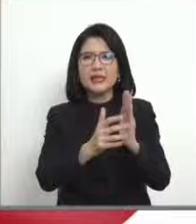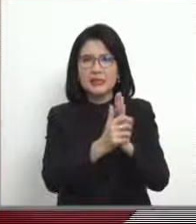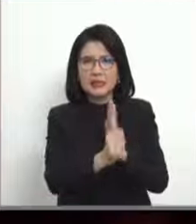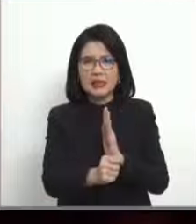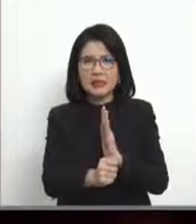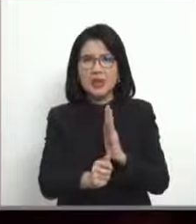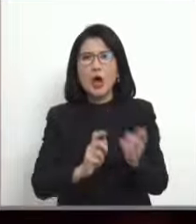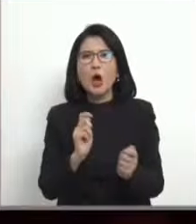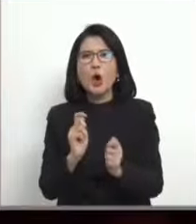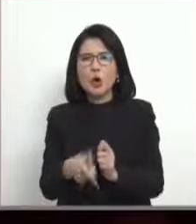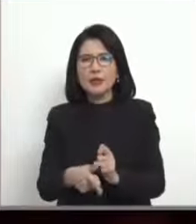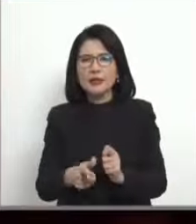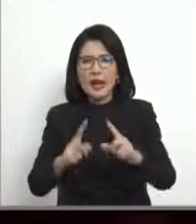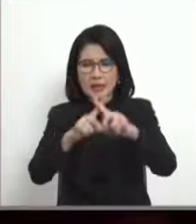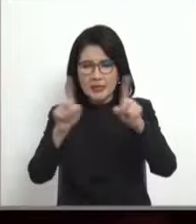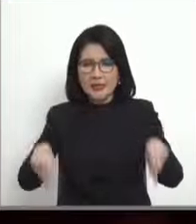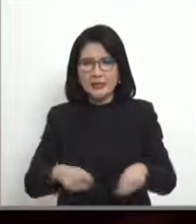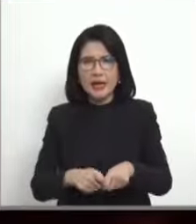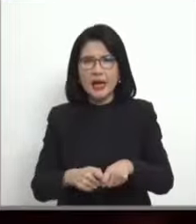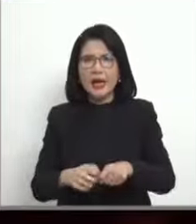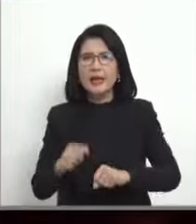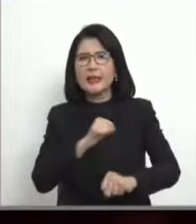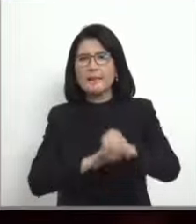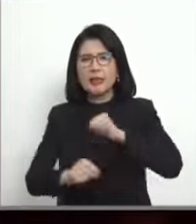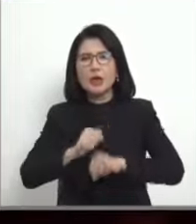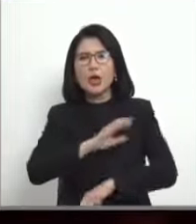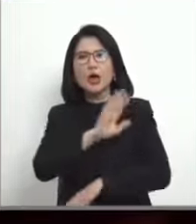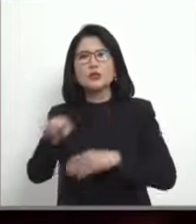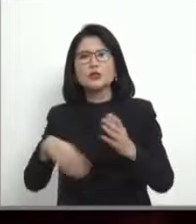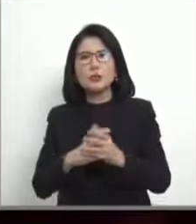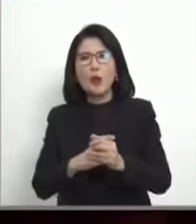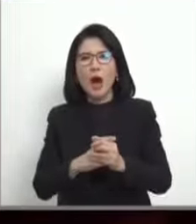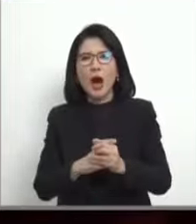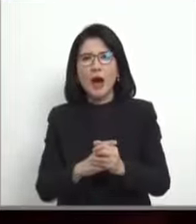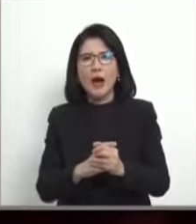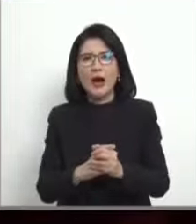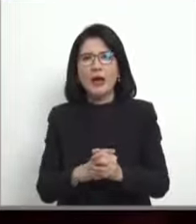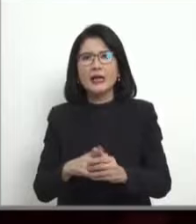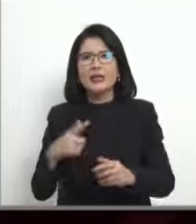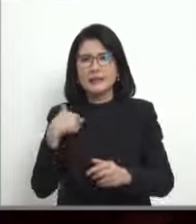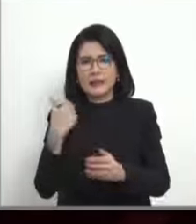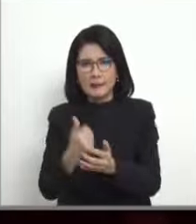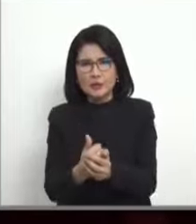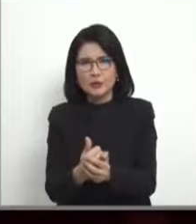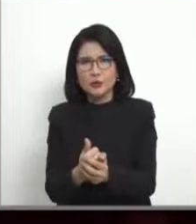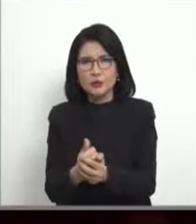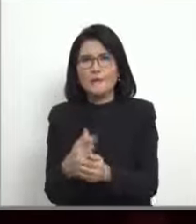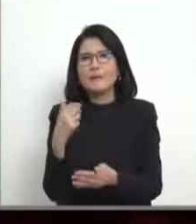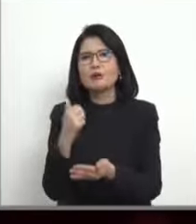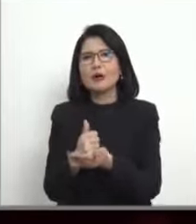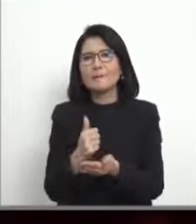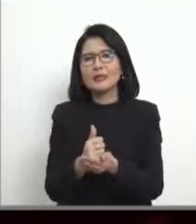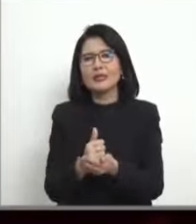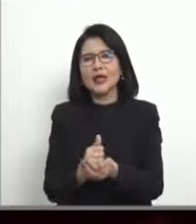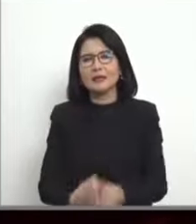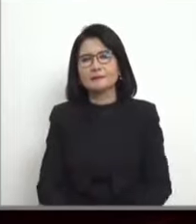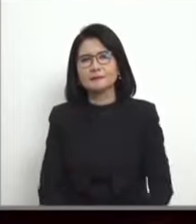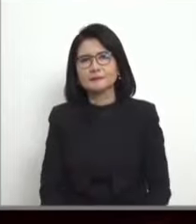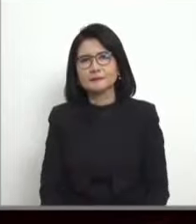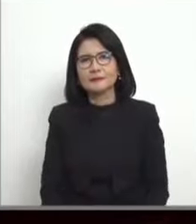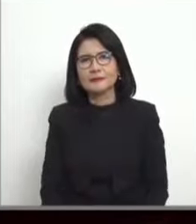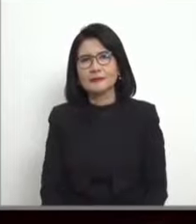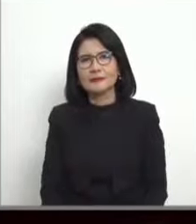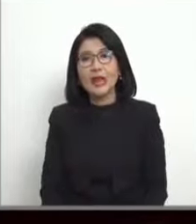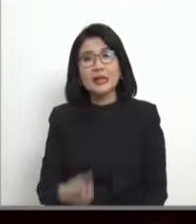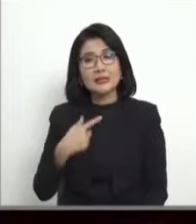kontrak dan memberdayakan seluruh aparatur termasuk pemanggu kepentingan dan aktivis Kalau Mas tadi sampaikan Saya kira itu